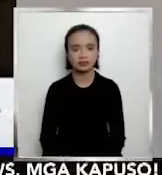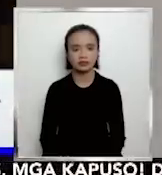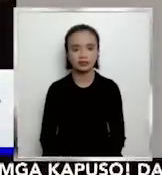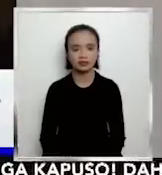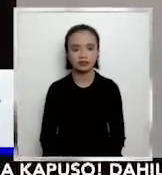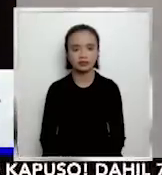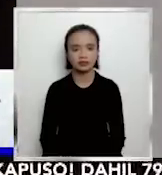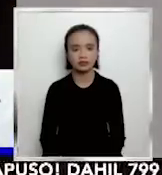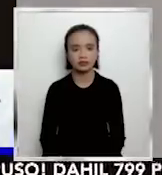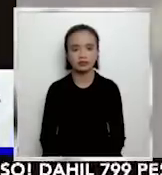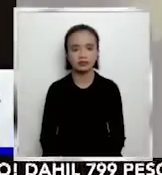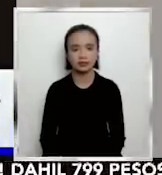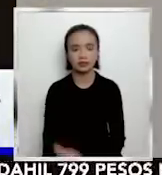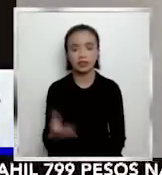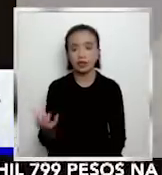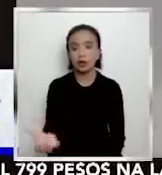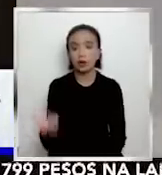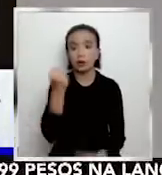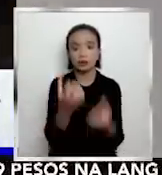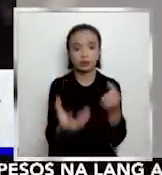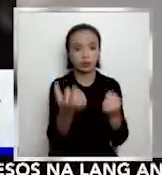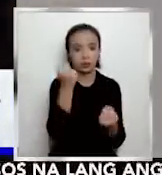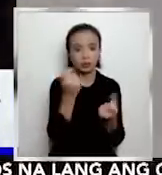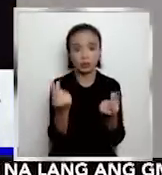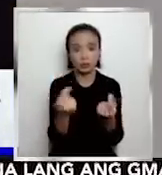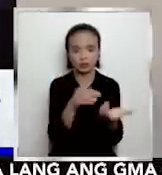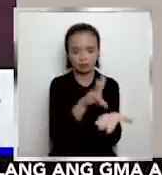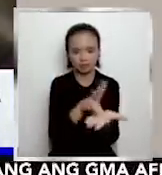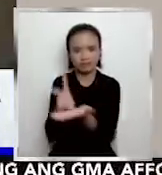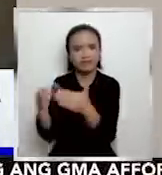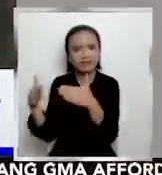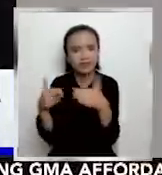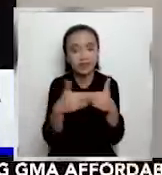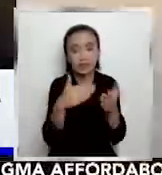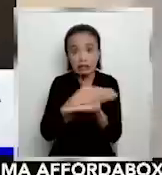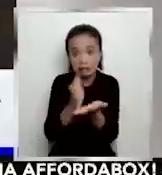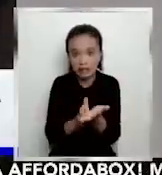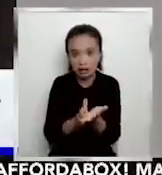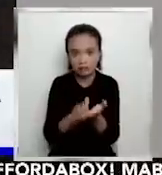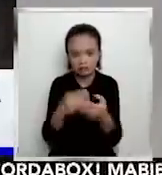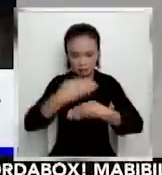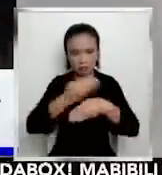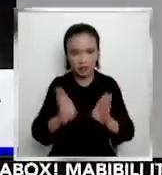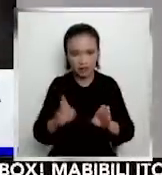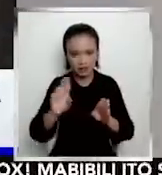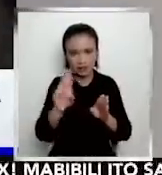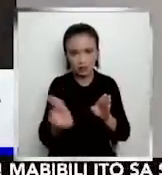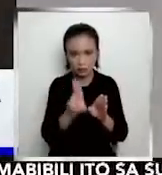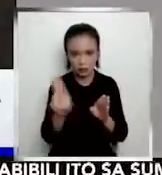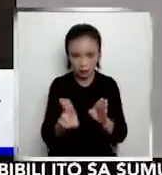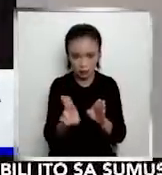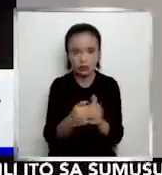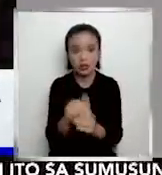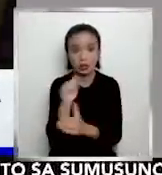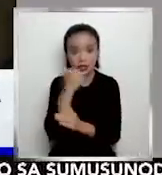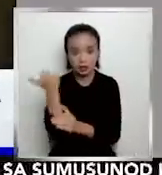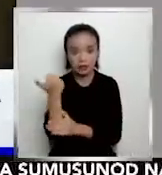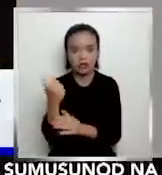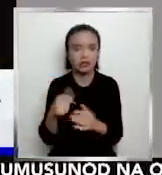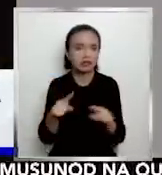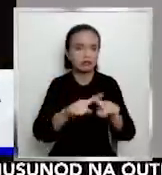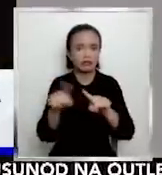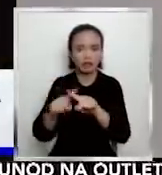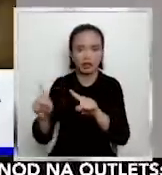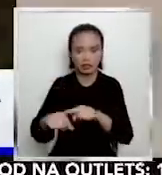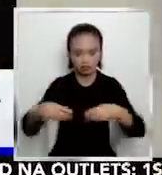Kanya-kanyang pwesto sa bangketa. Yung iba, karton. Meron ding banig ang gamit para lang makapagpahinga. Kuha yan